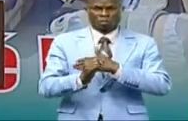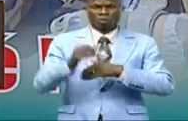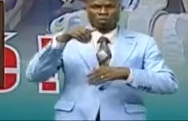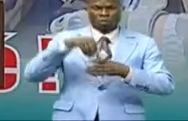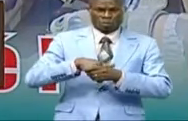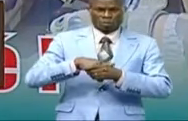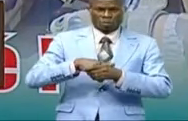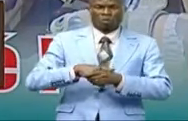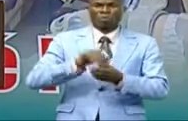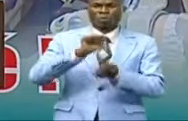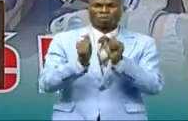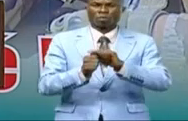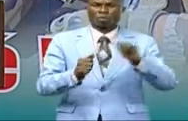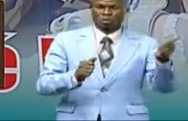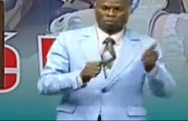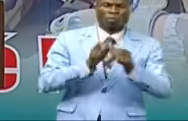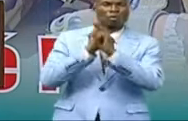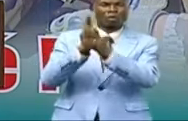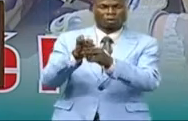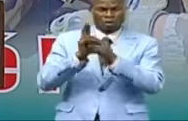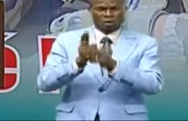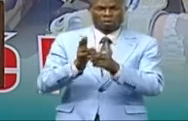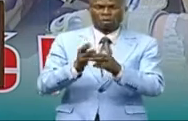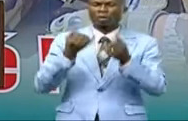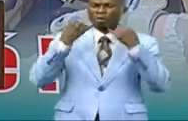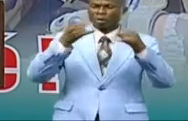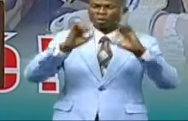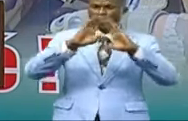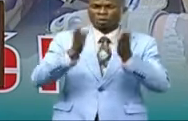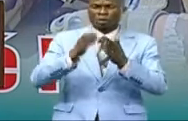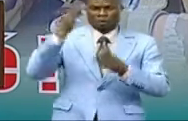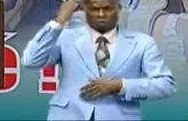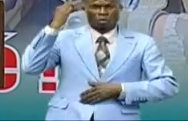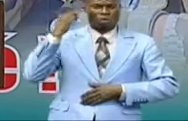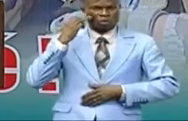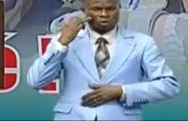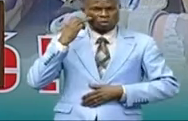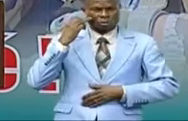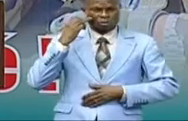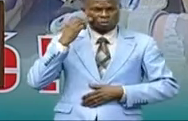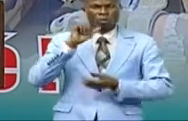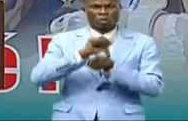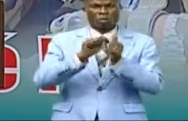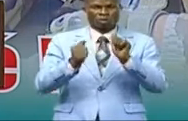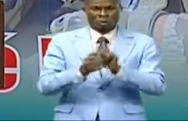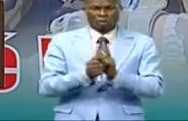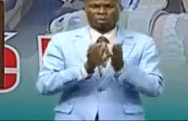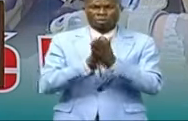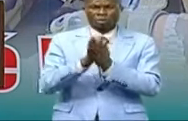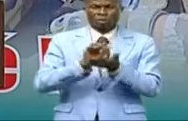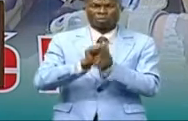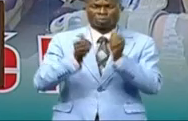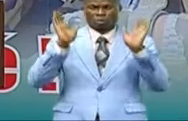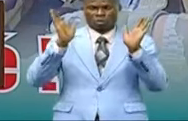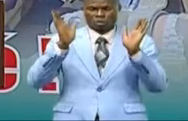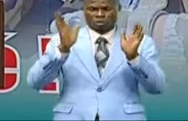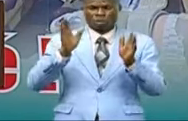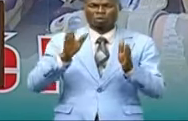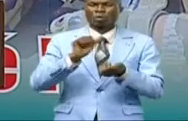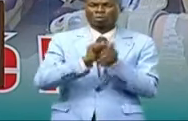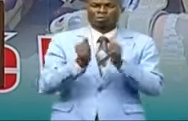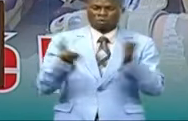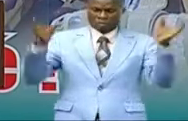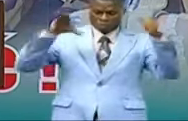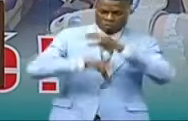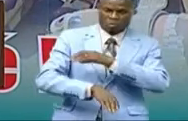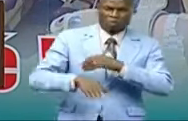autre chapitre de son rapport, informé le membre du Conseil des situations liées aux catastrophes et autres sinistres à travers